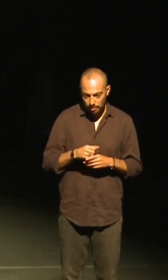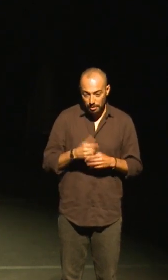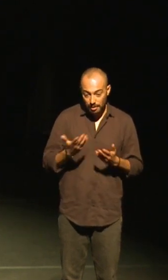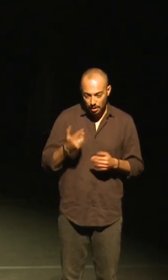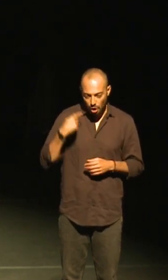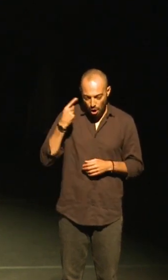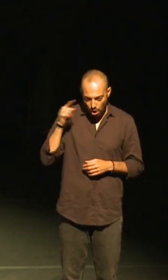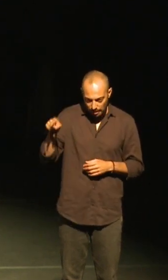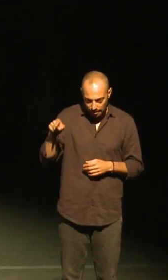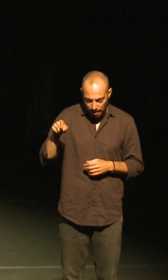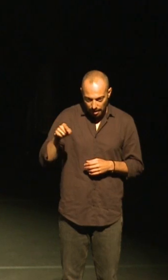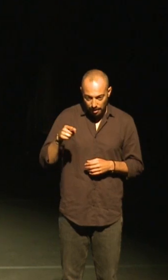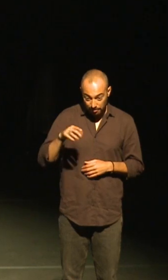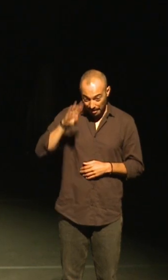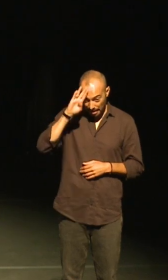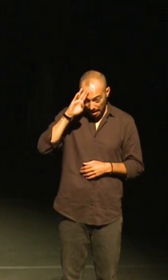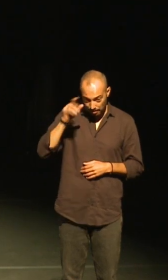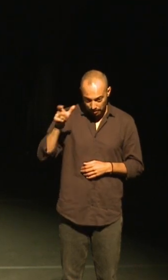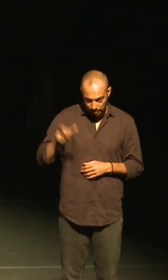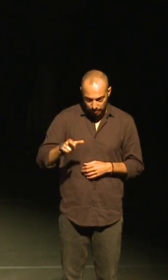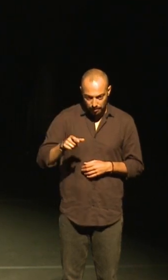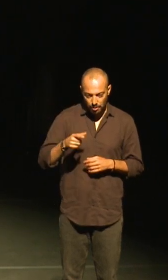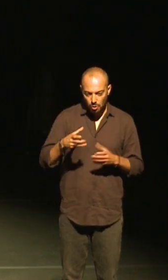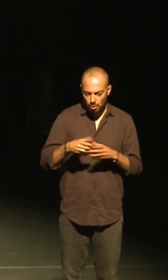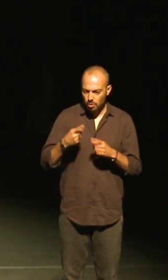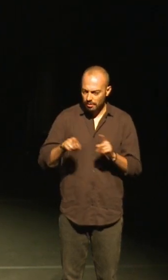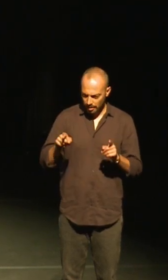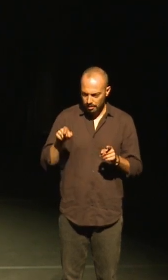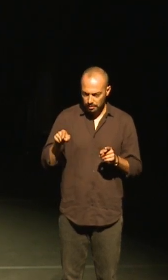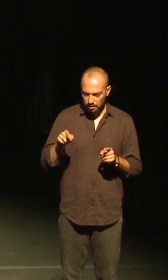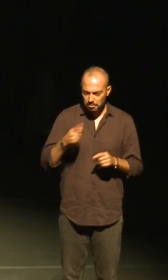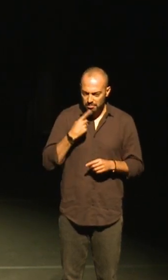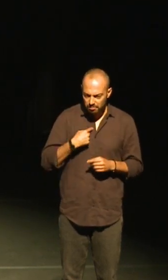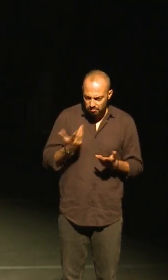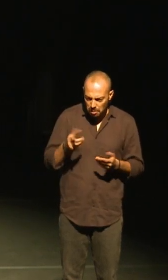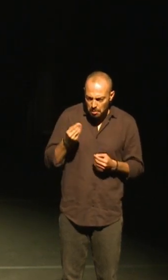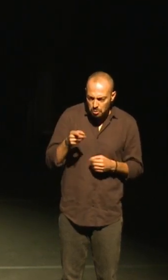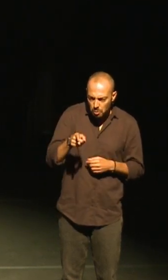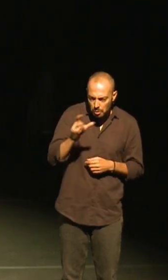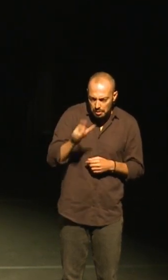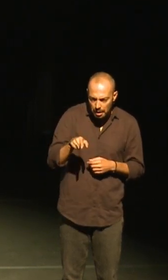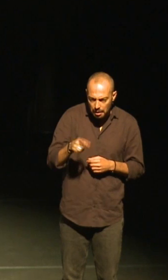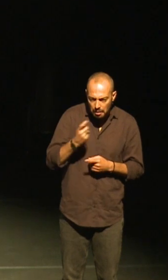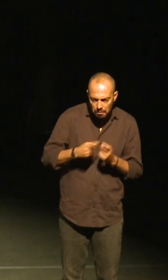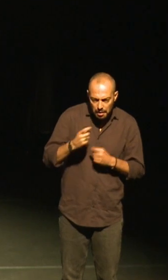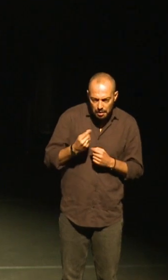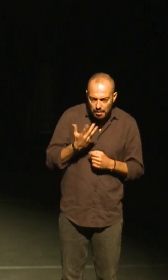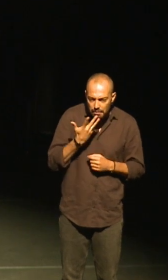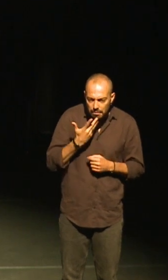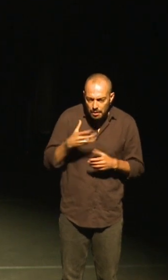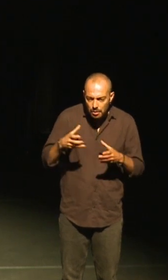mi disse ma perché un eterosessuale italiano vuole entrare a City Pride di sti guardi cioè Probabilmente manca una notizia qui